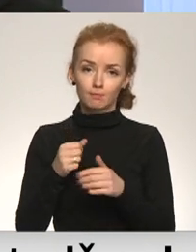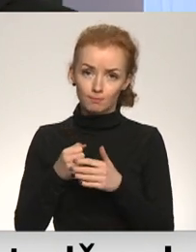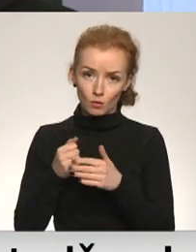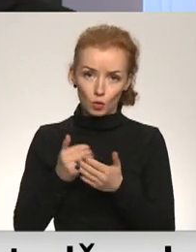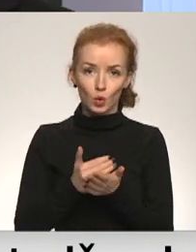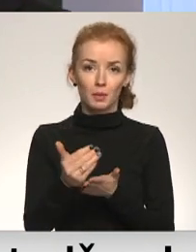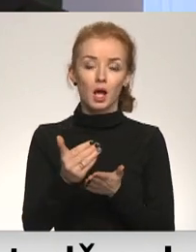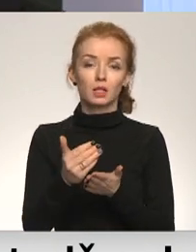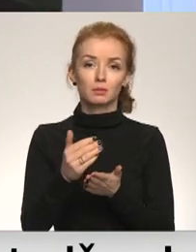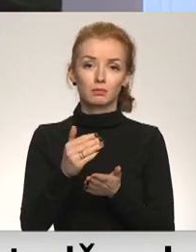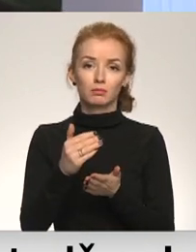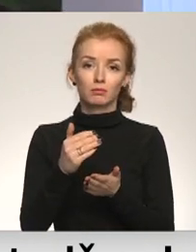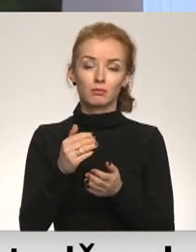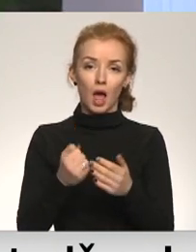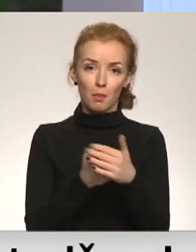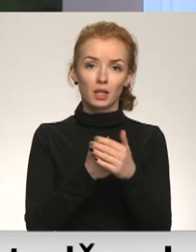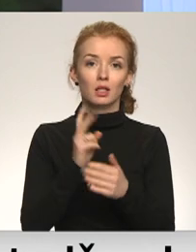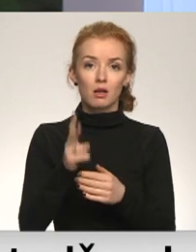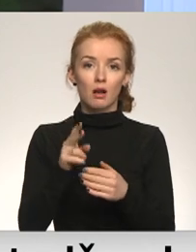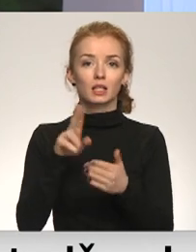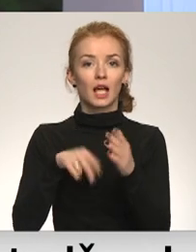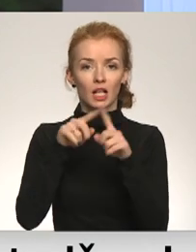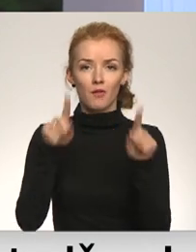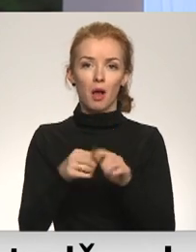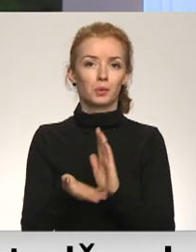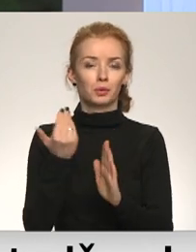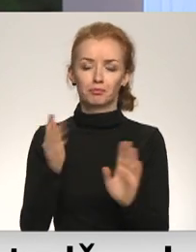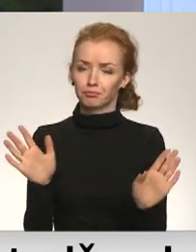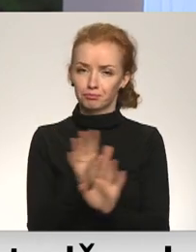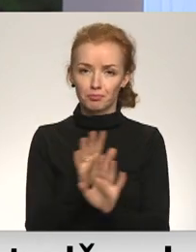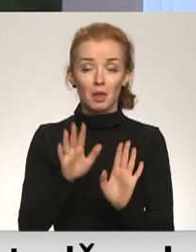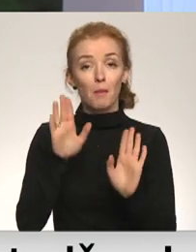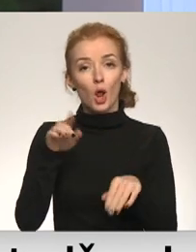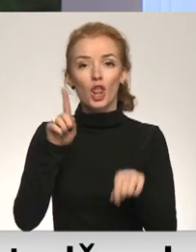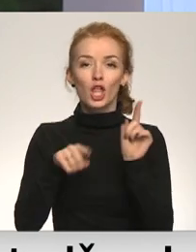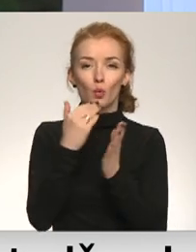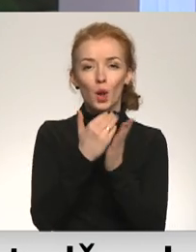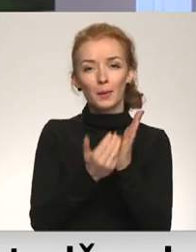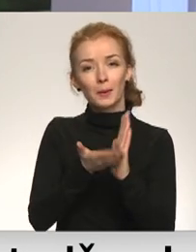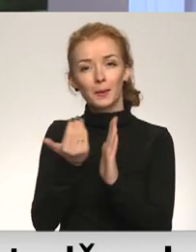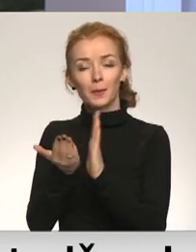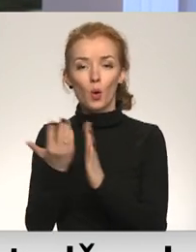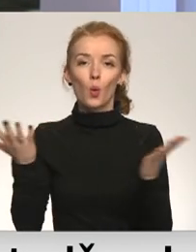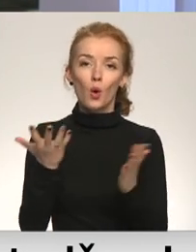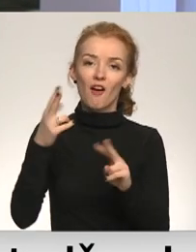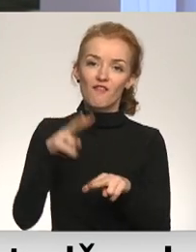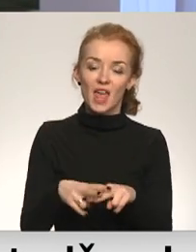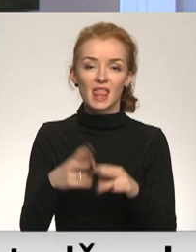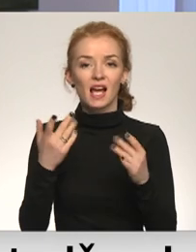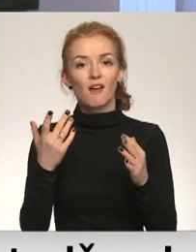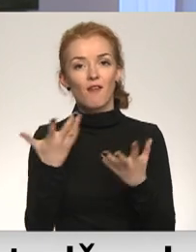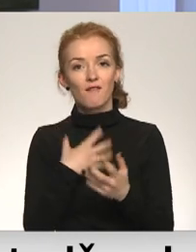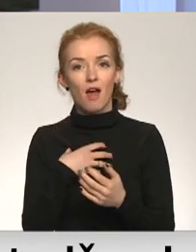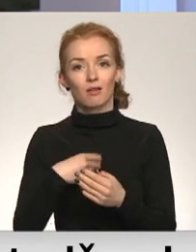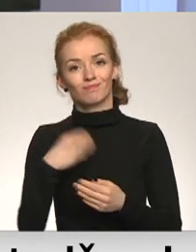ka sertifikātu sistēma nav automātiski atceļama ar 1. martu. Par niansēm varam diskutēt, kurās vidēs, teiksim, cik lielā mērā,